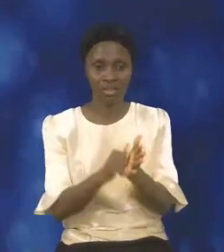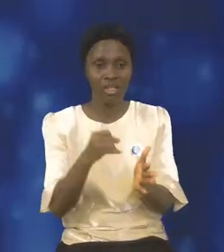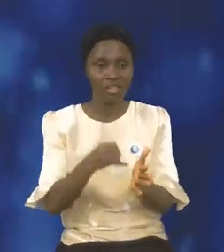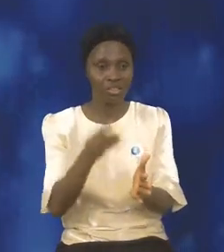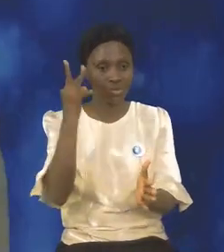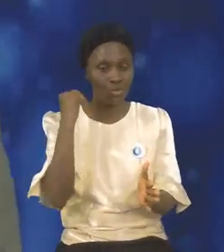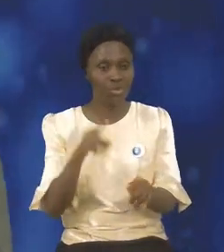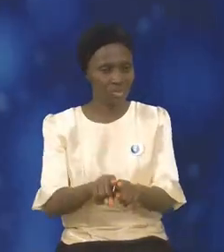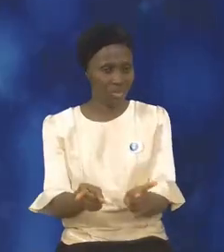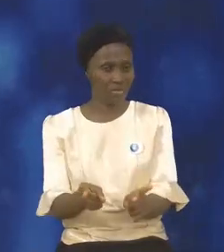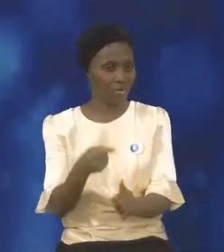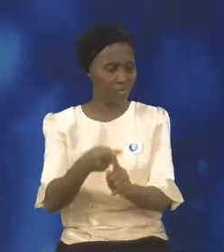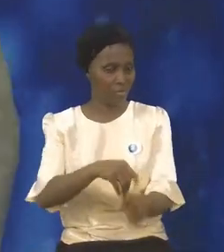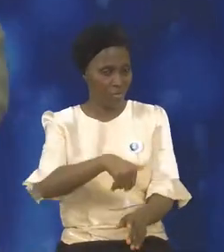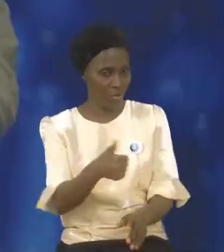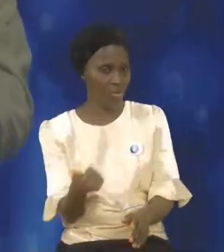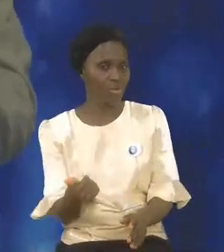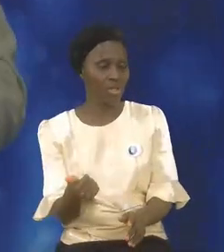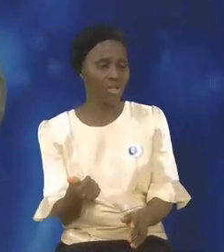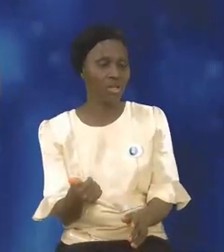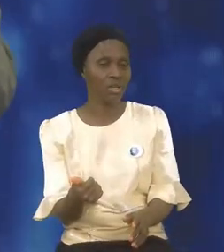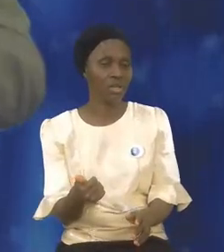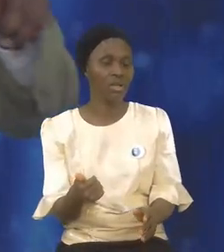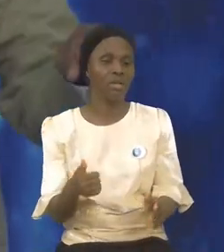Et c'est dit, et